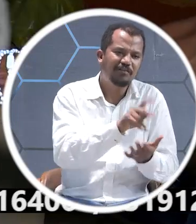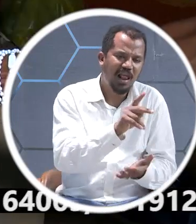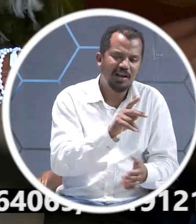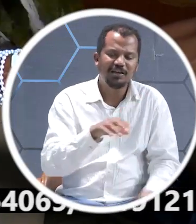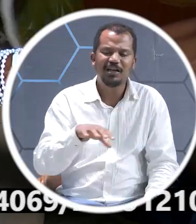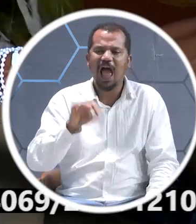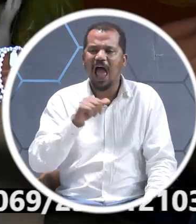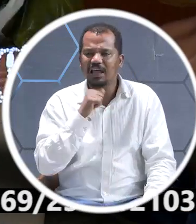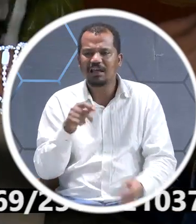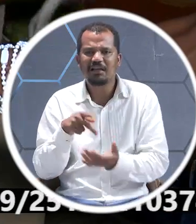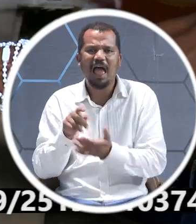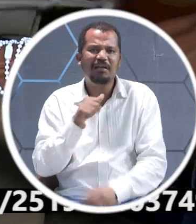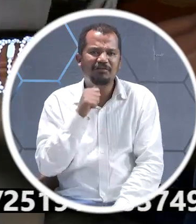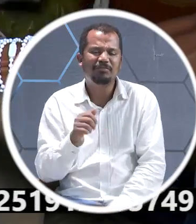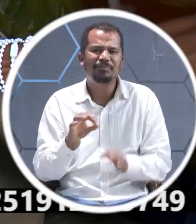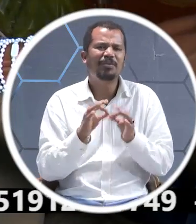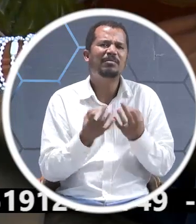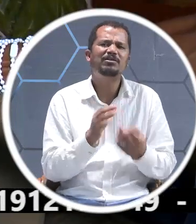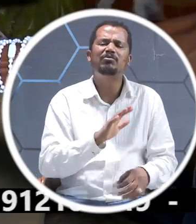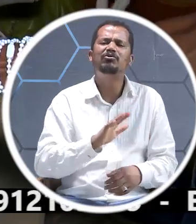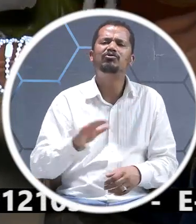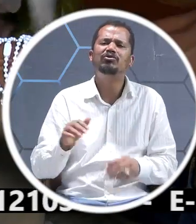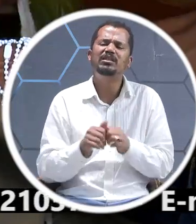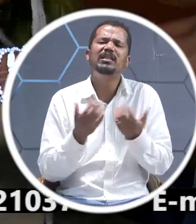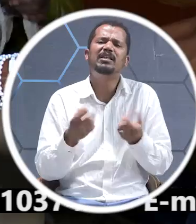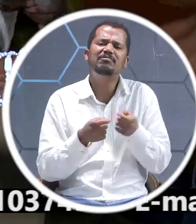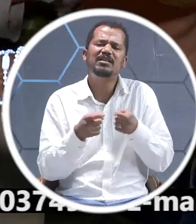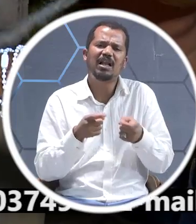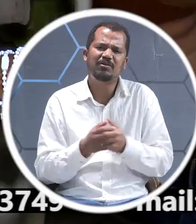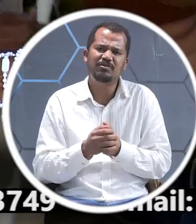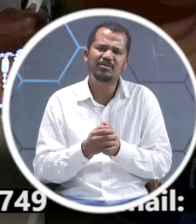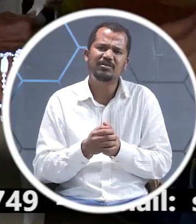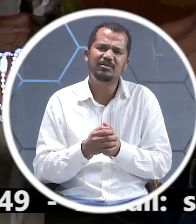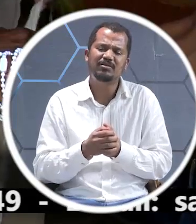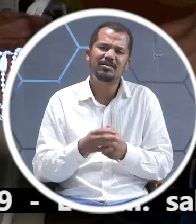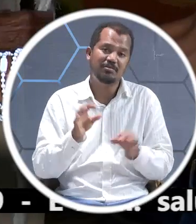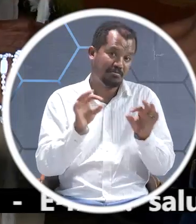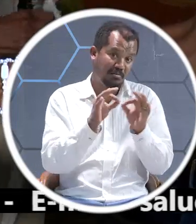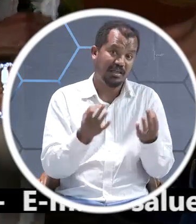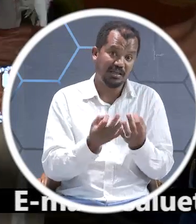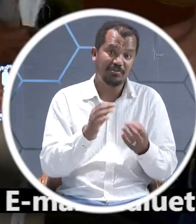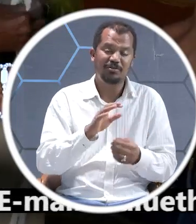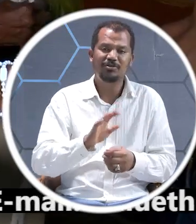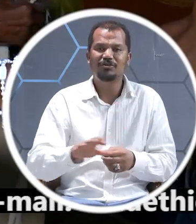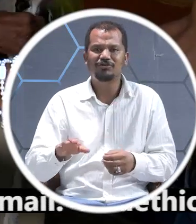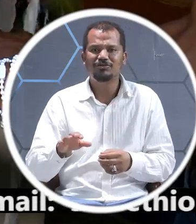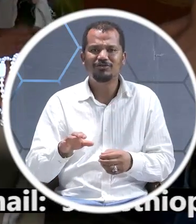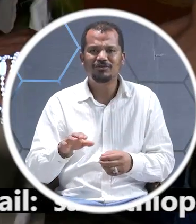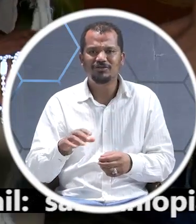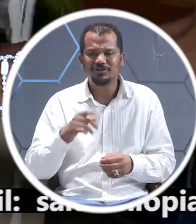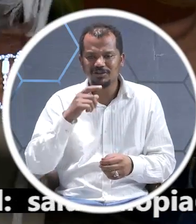ሲከፈል ሳይገኝ ሲቀር ቤተሰብ ልጆች እንዴት ነው የሚያስተዳድሩት አይ ቤተሰብ ልጅ እንኳን ትንሽ